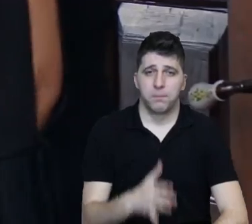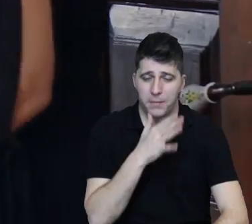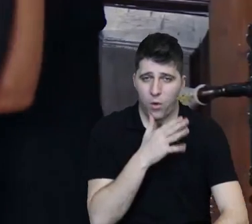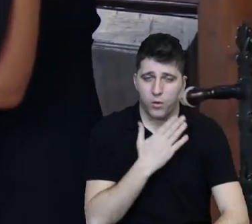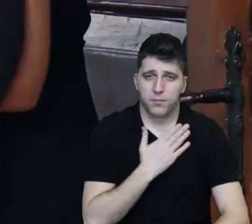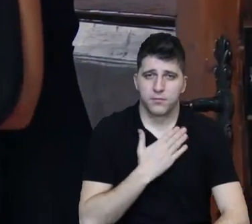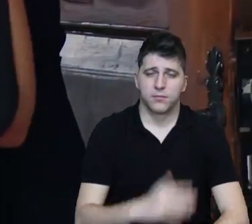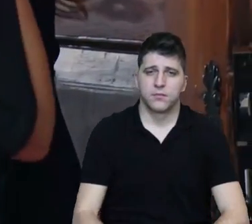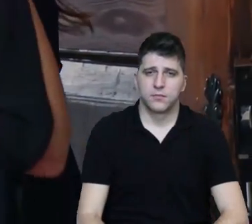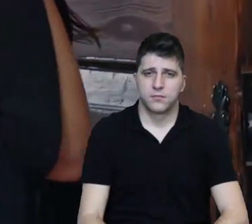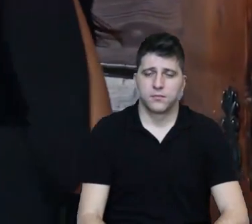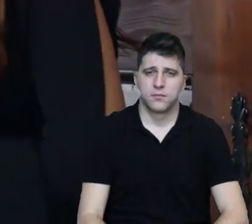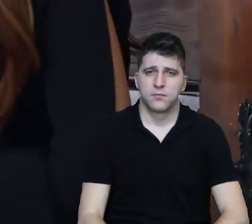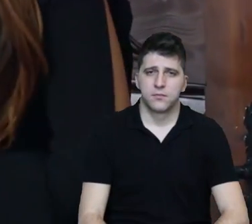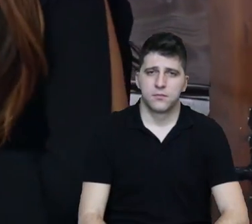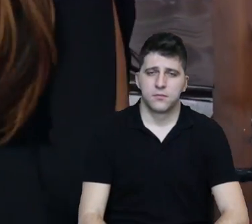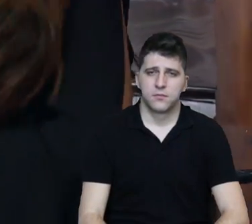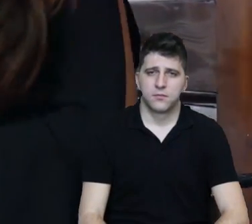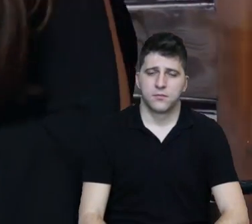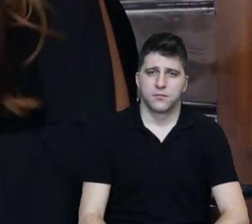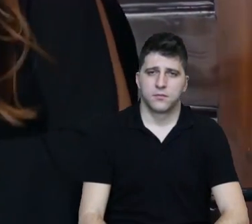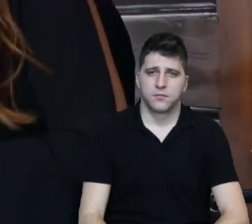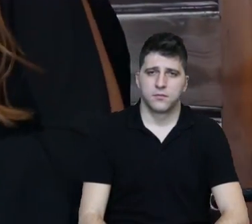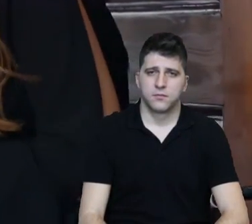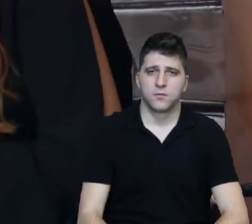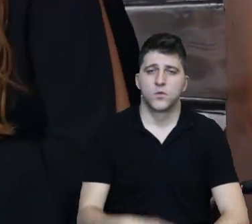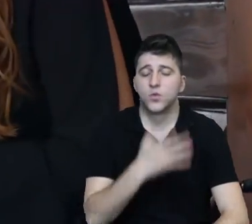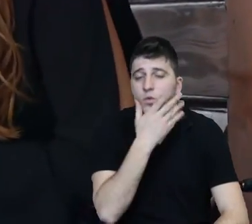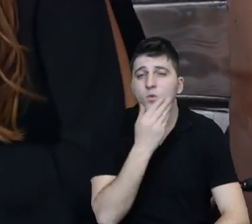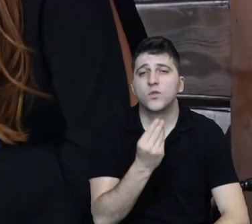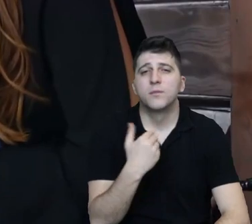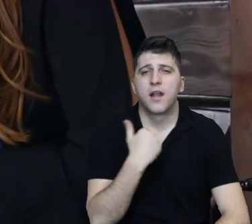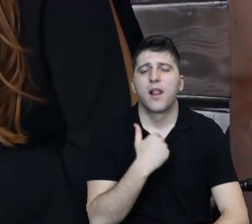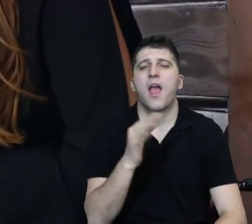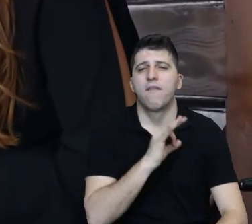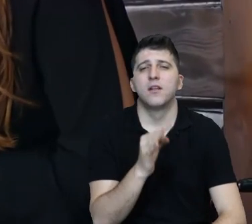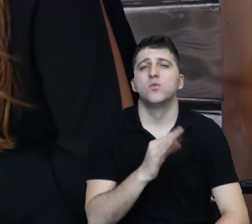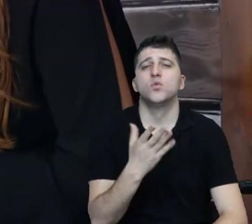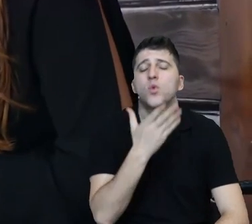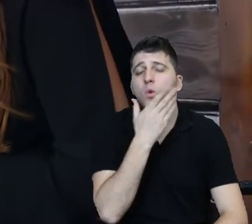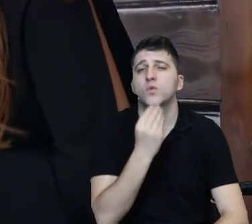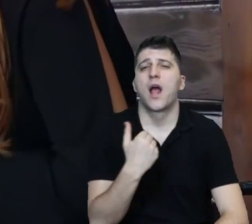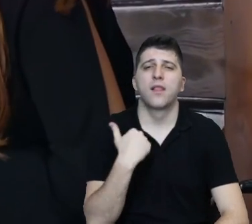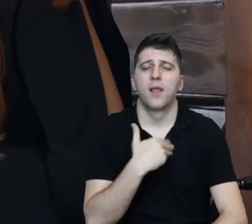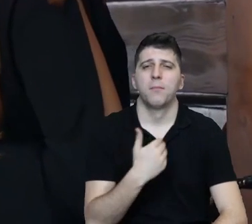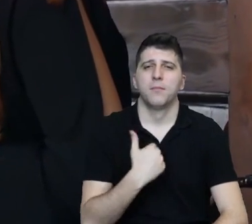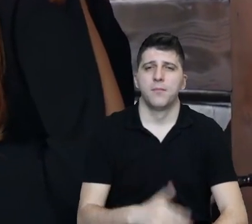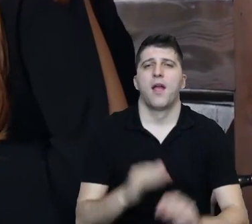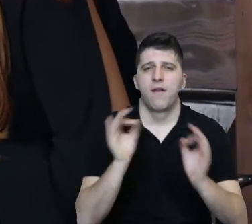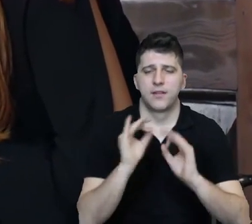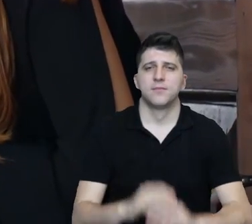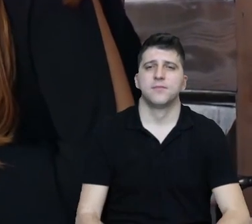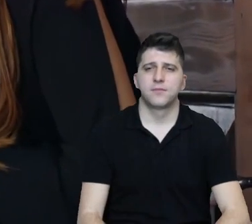Biliyorum. Gülümseyerek sarıldı Arda'ya. Çok güzelmiş anne. Evet, çok da güzeldir benim annem. Evet.